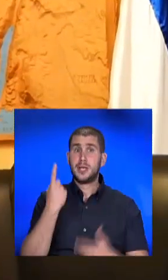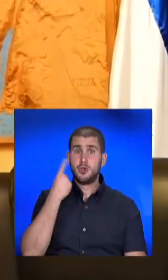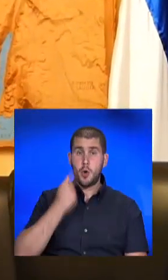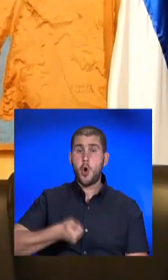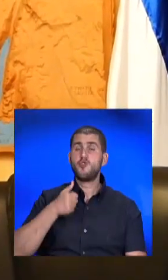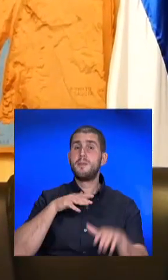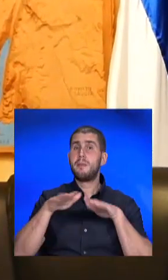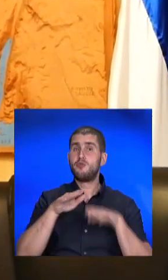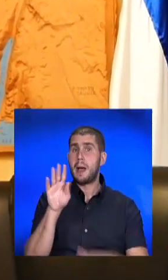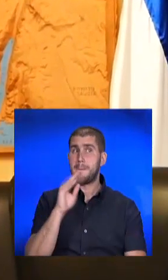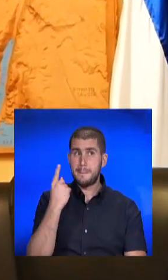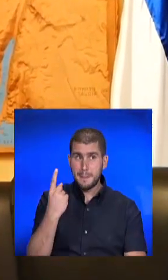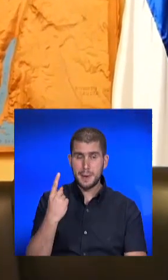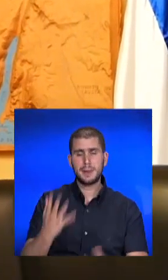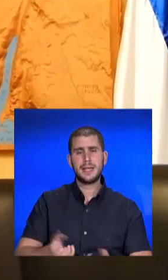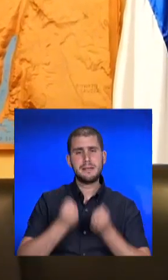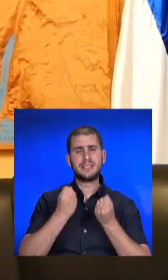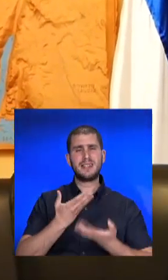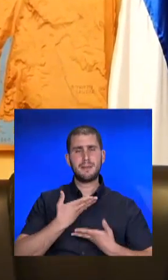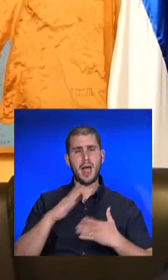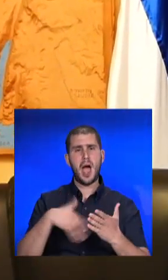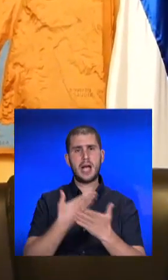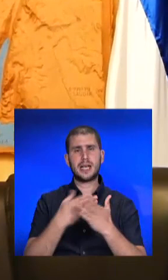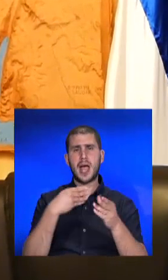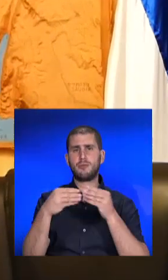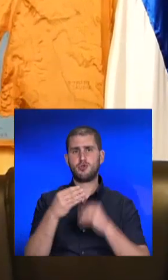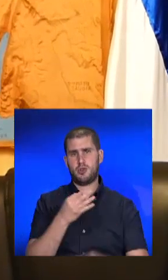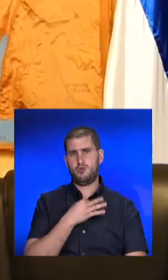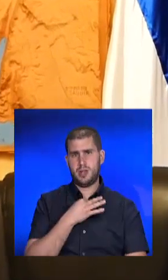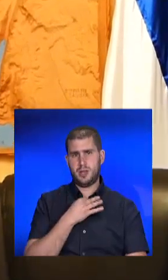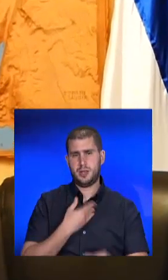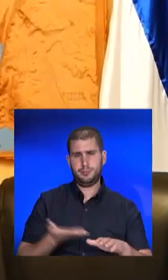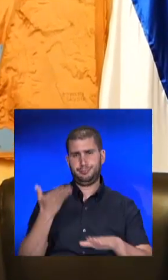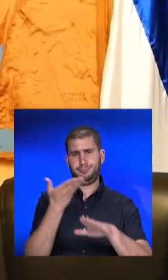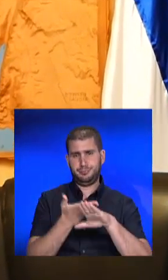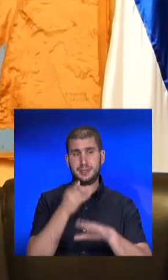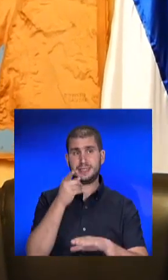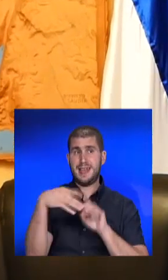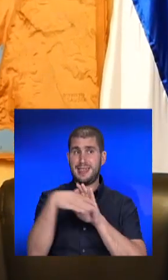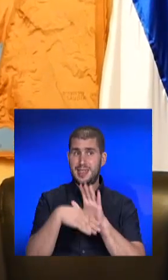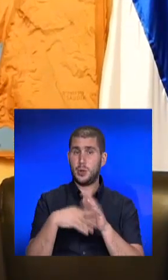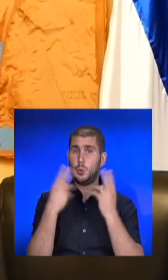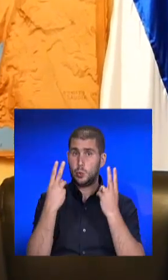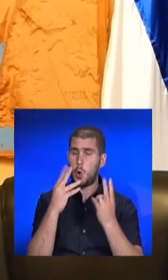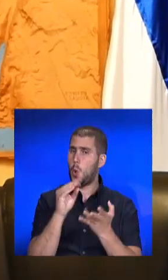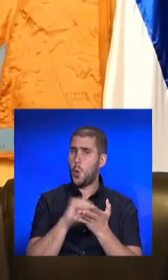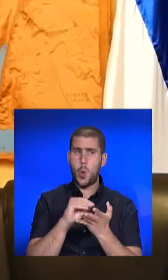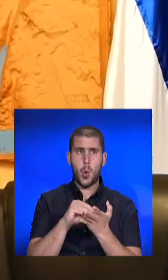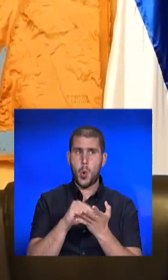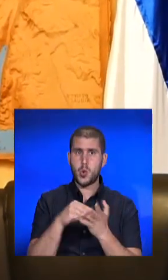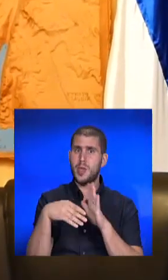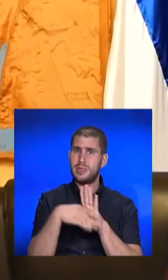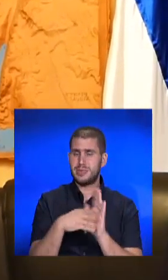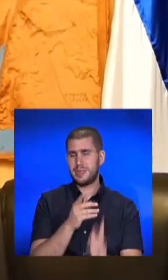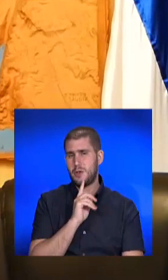הממשלה אימץ את הצעת הפשרה שהנחתי. זה תנאי הכרחי, זה עדיין לא תנאי